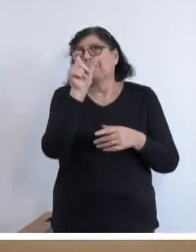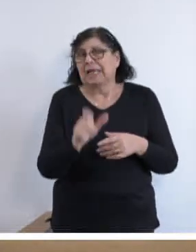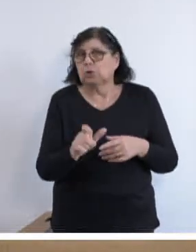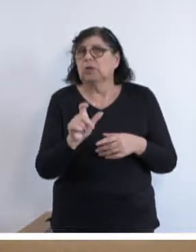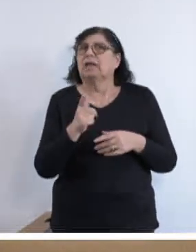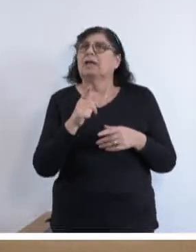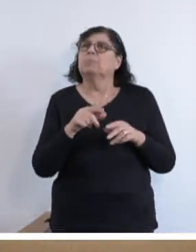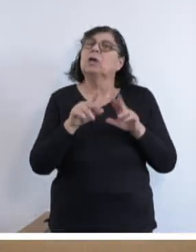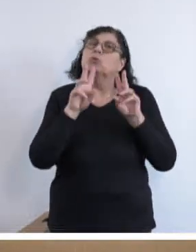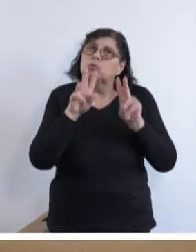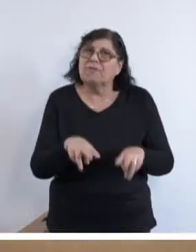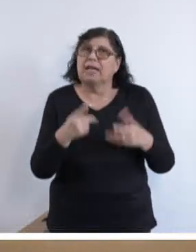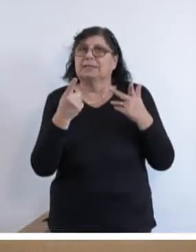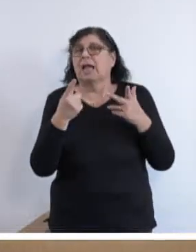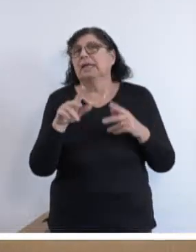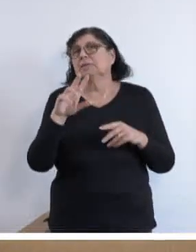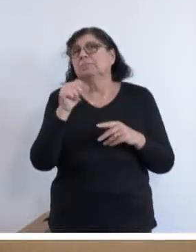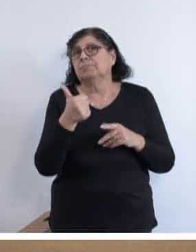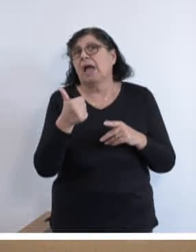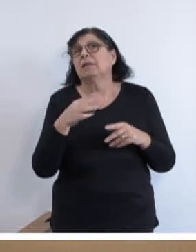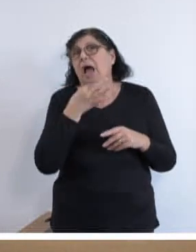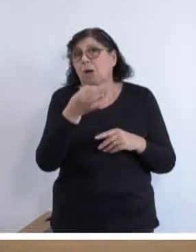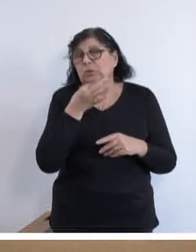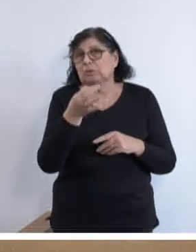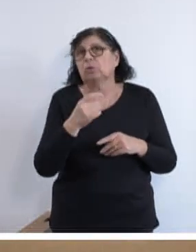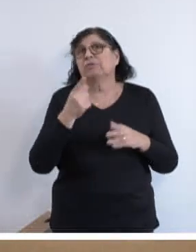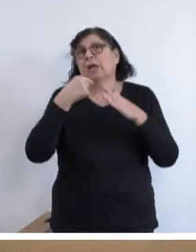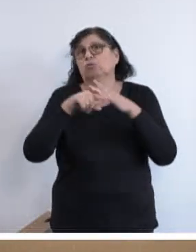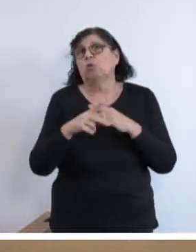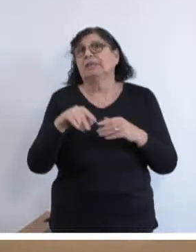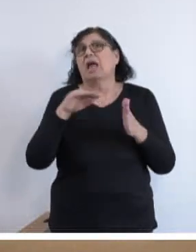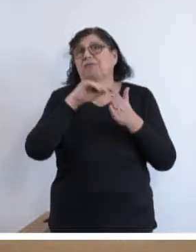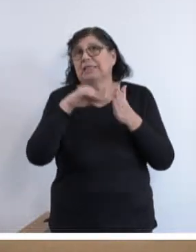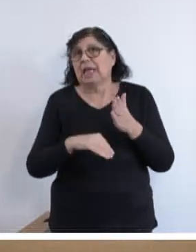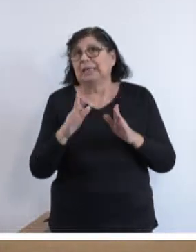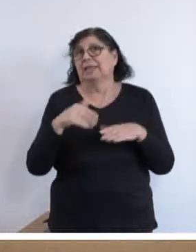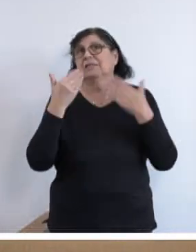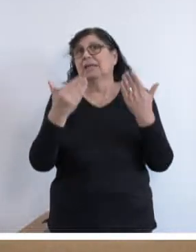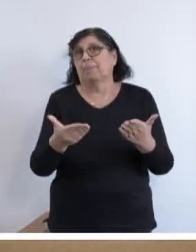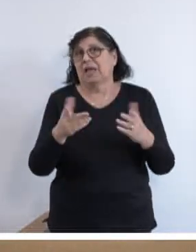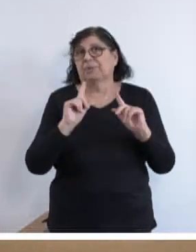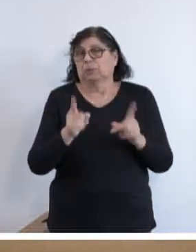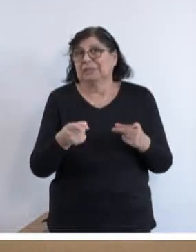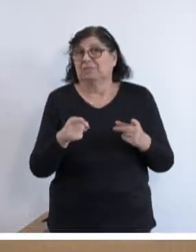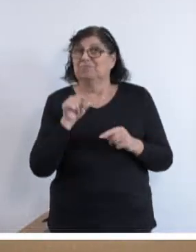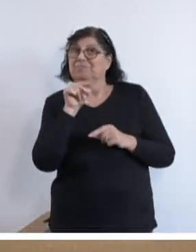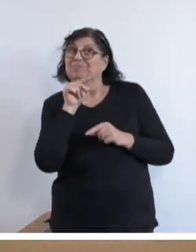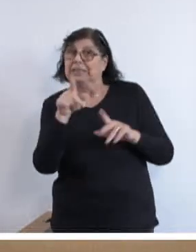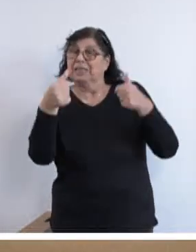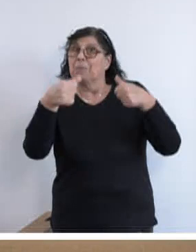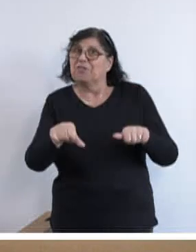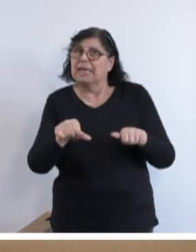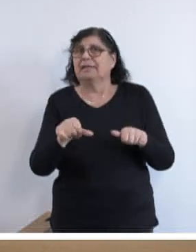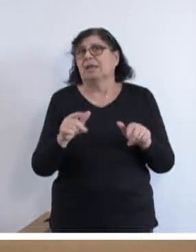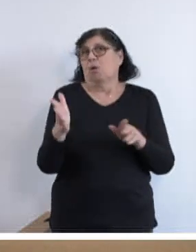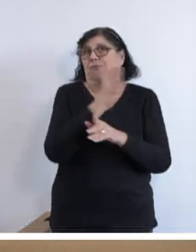und Zuverlässigkeit eine Auskunft aus dem Schuldnerverzeichnis vorlegen müssen. Da eine solche Pflicht zuvor